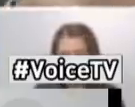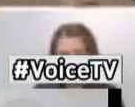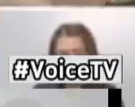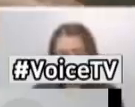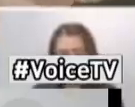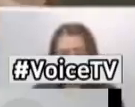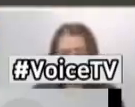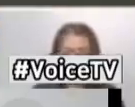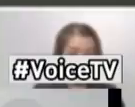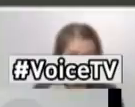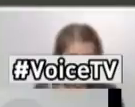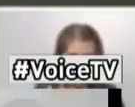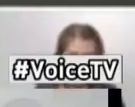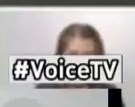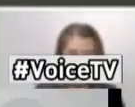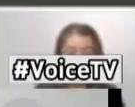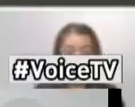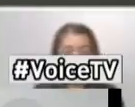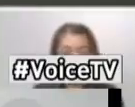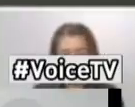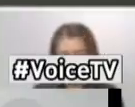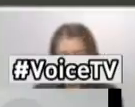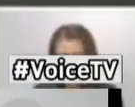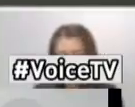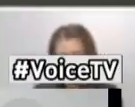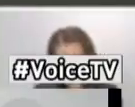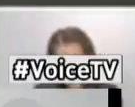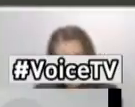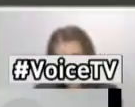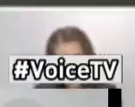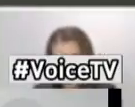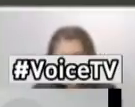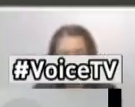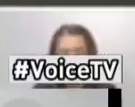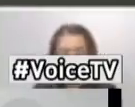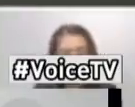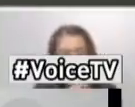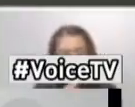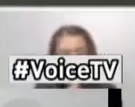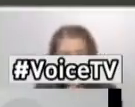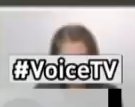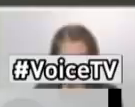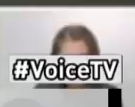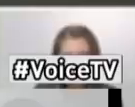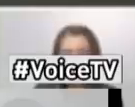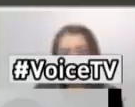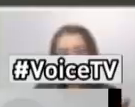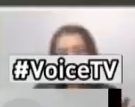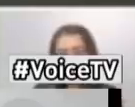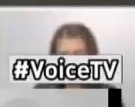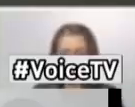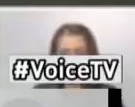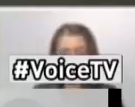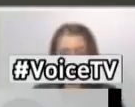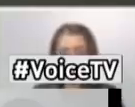ามมาในอนาคตต่อนายกรัฐมนตรีว่าไม่ต้องกลายครบหรือเปล่าน ะแล้วคุณอาจารย์ปิยบุตรก็ให้ความเห็นส่วน